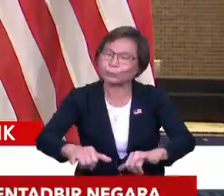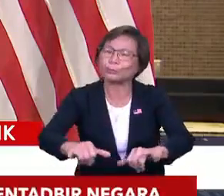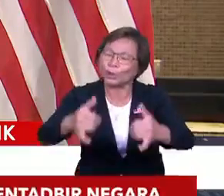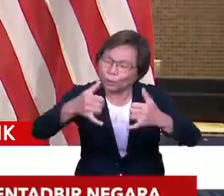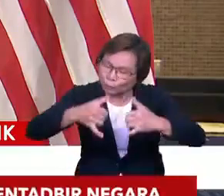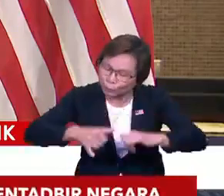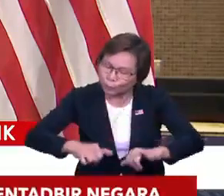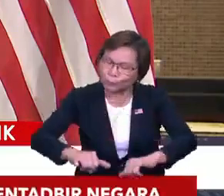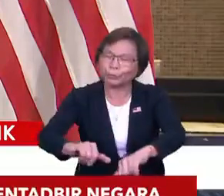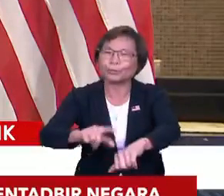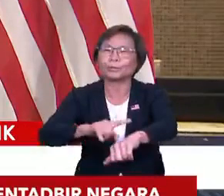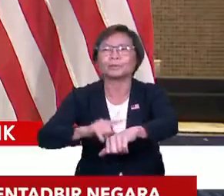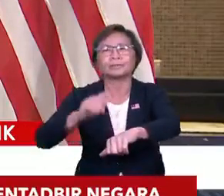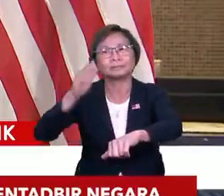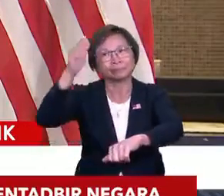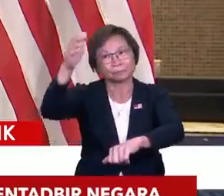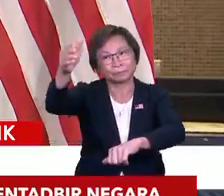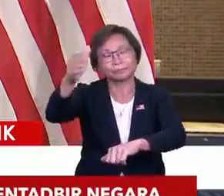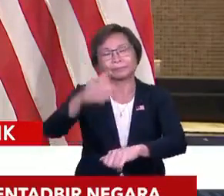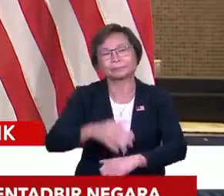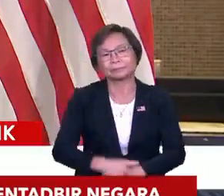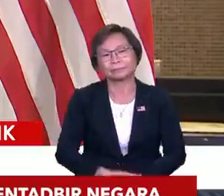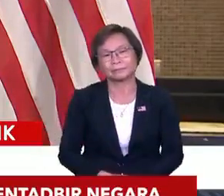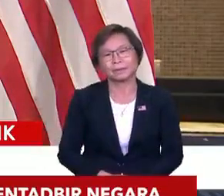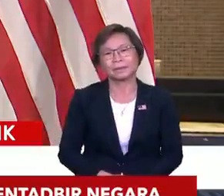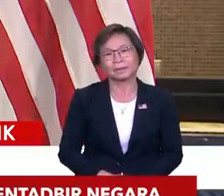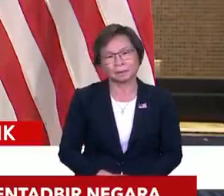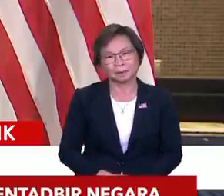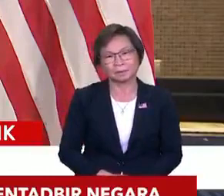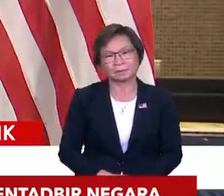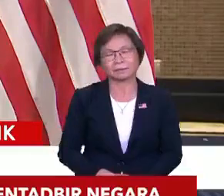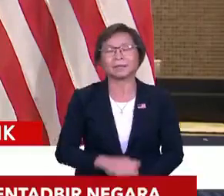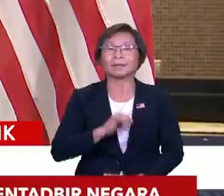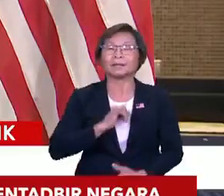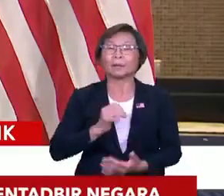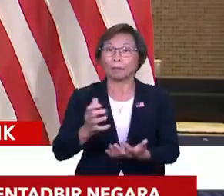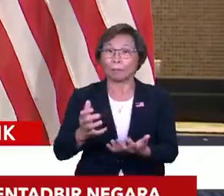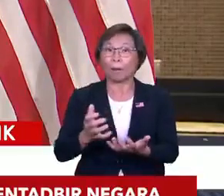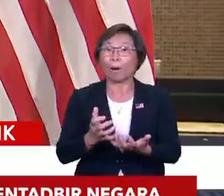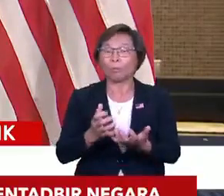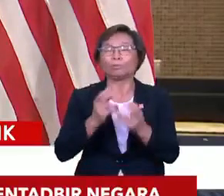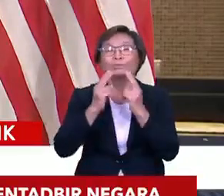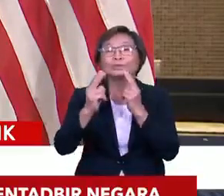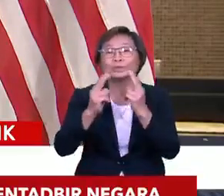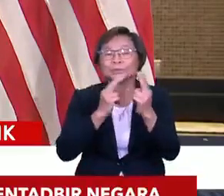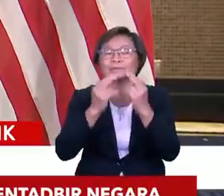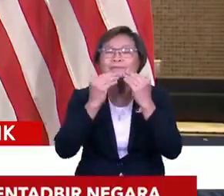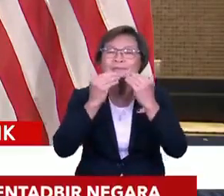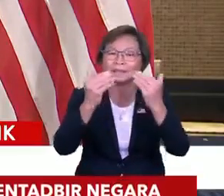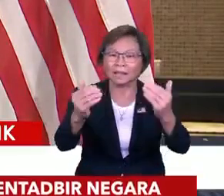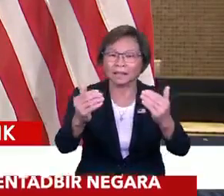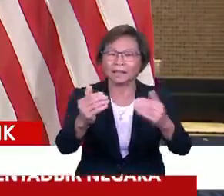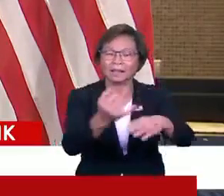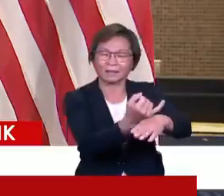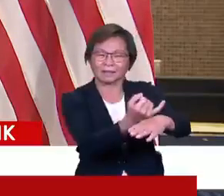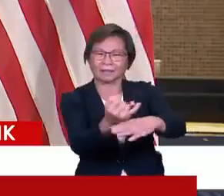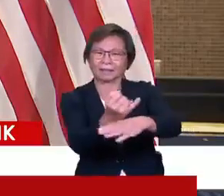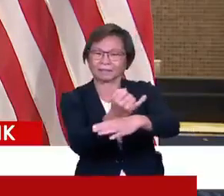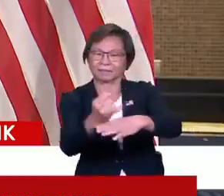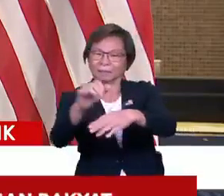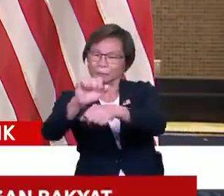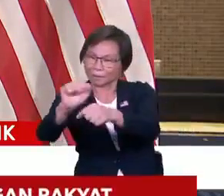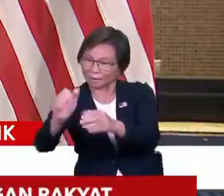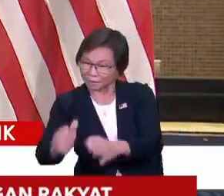masyarakat datang ke Hai saya juga ingin mengucapkan terima kasih lihat industri